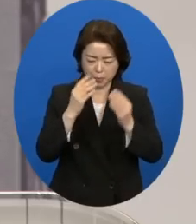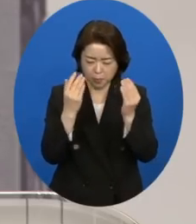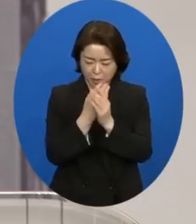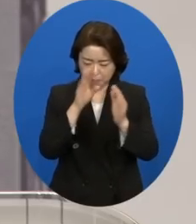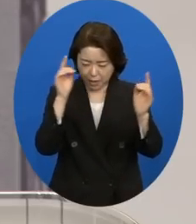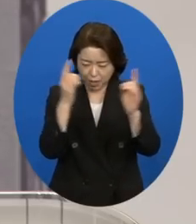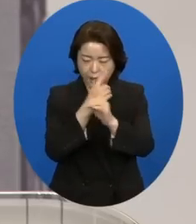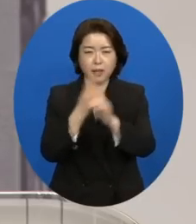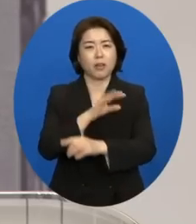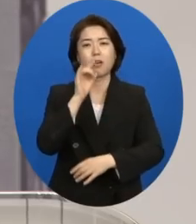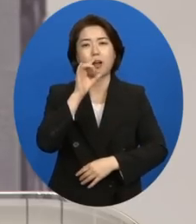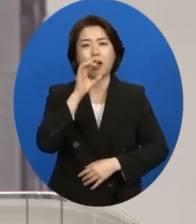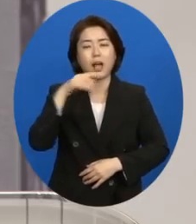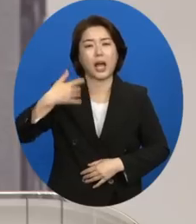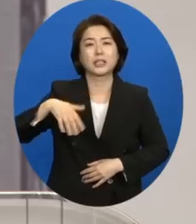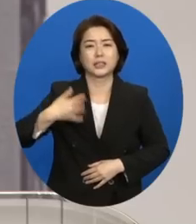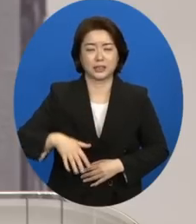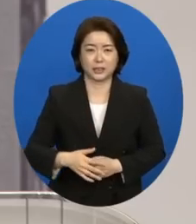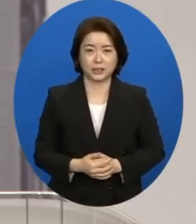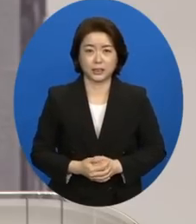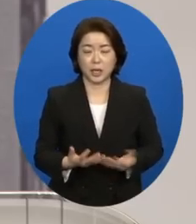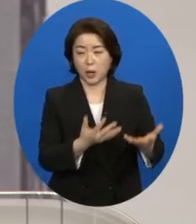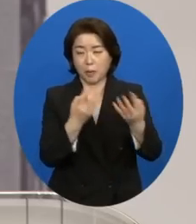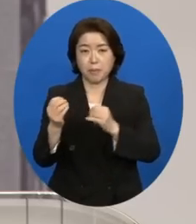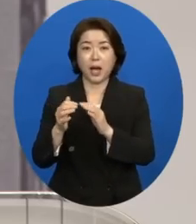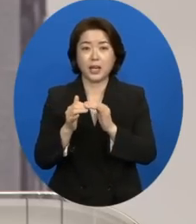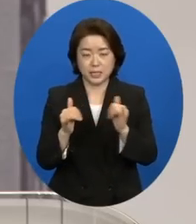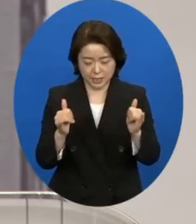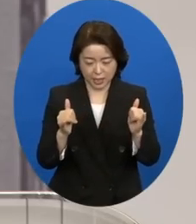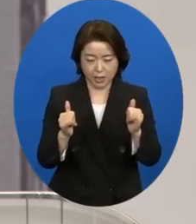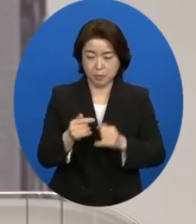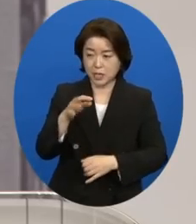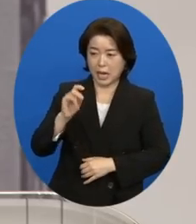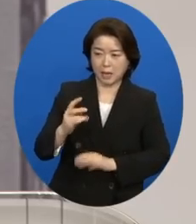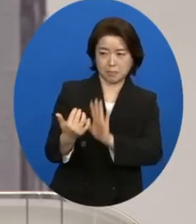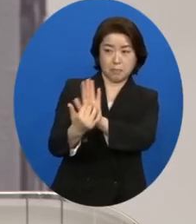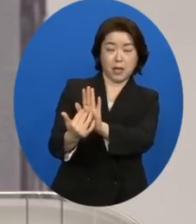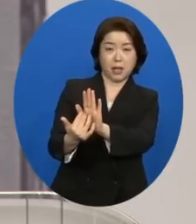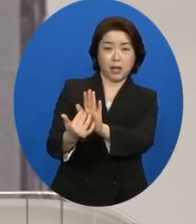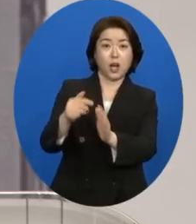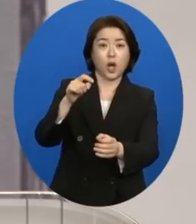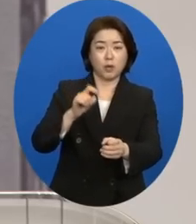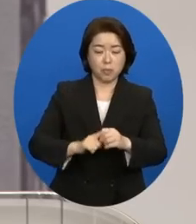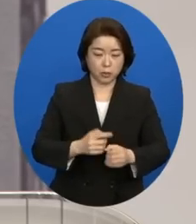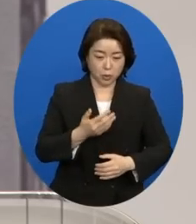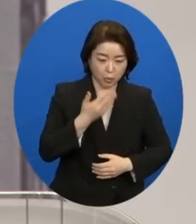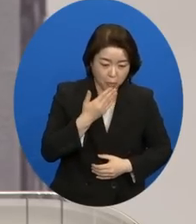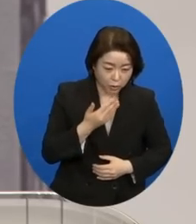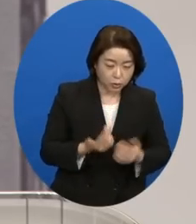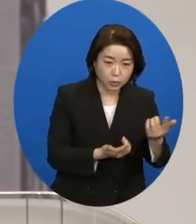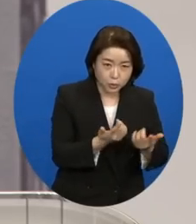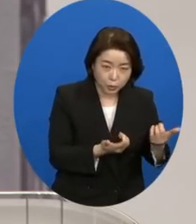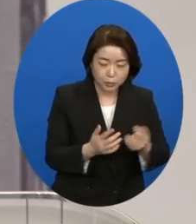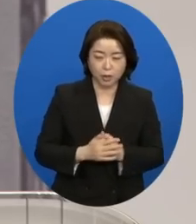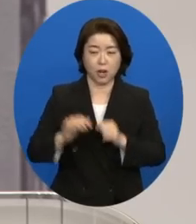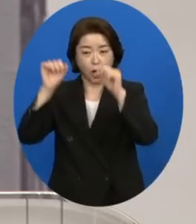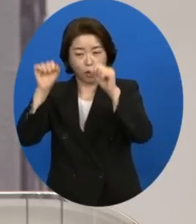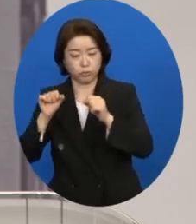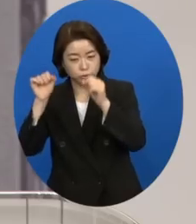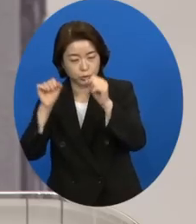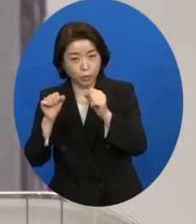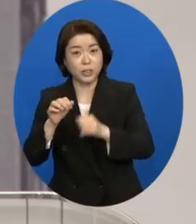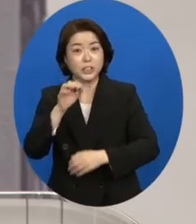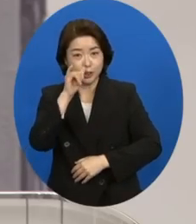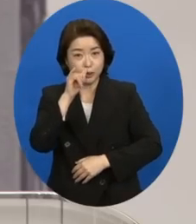그래서 많은 분들이 암에 걸리지 않기 위하여서 식습관을 조정하고 또 운동도 하고 아마 그렇게 하시리라